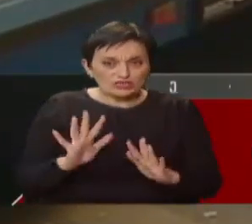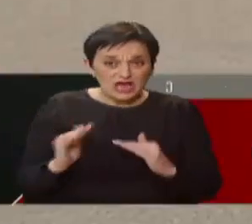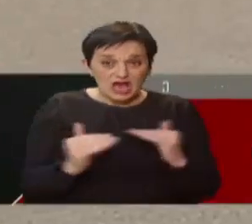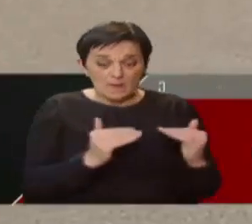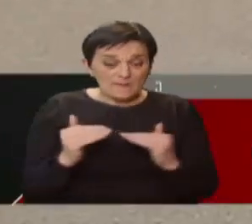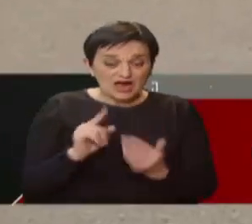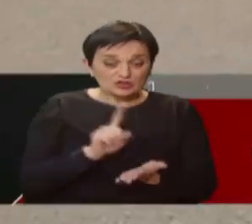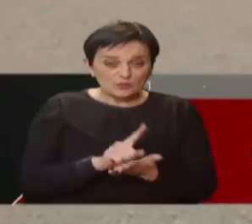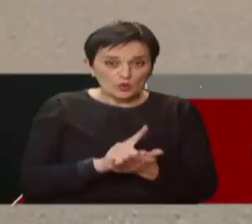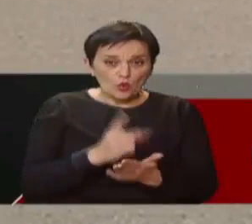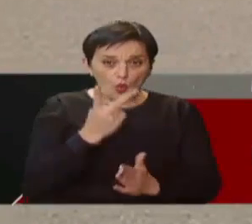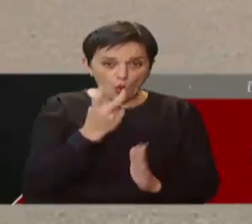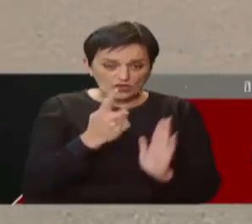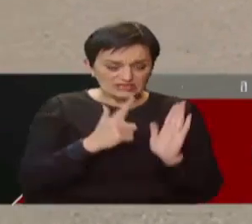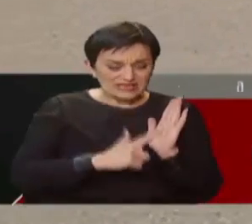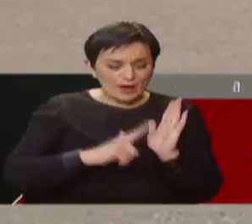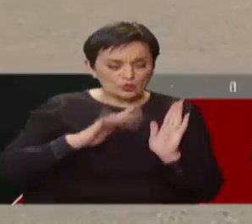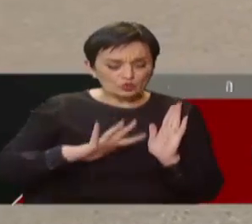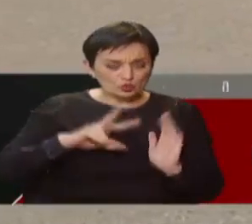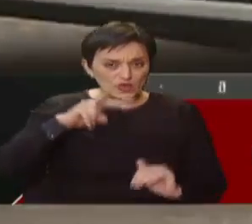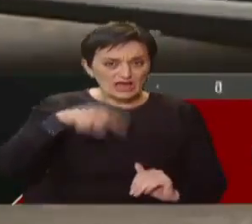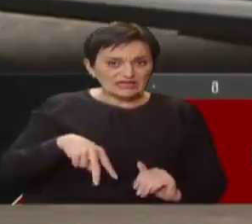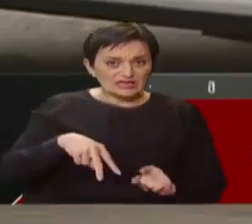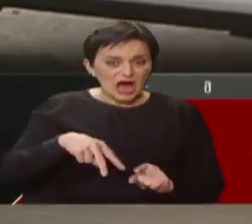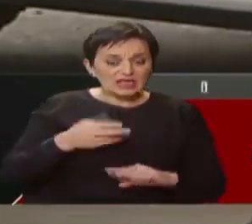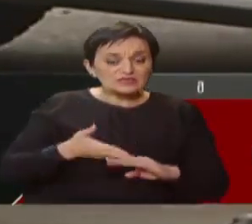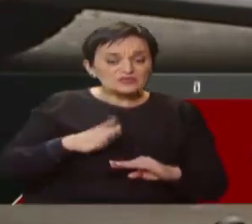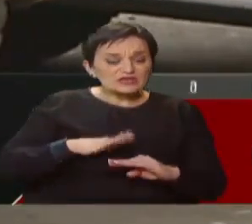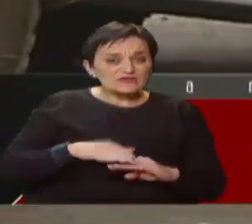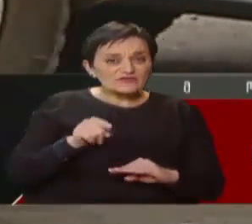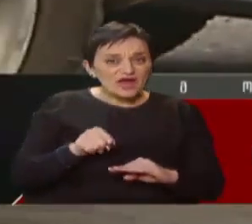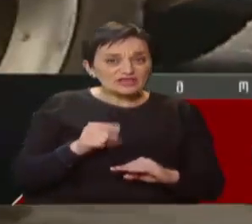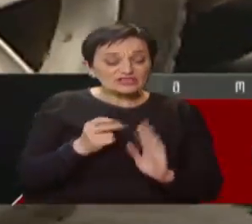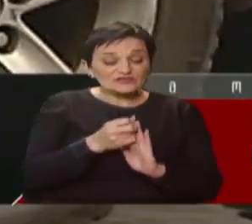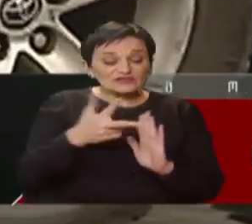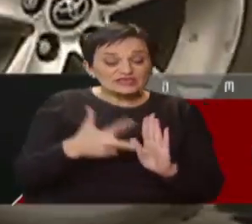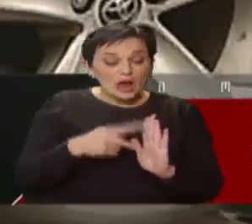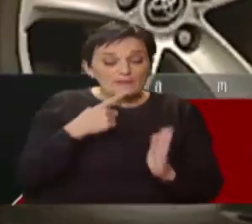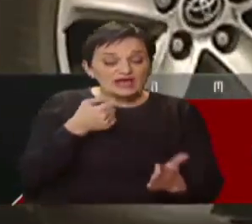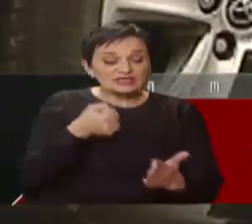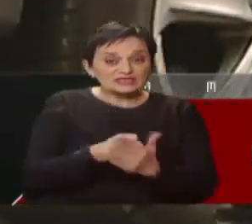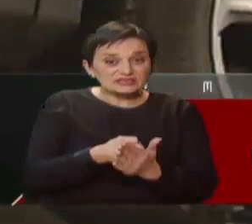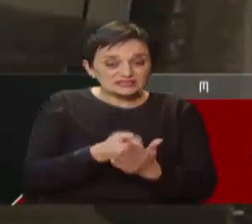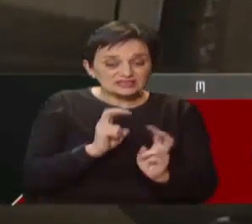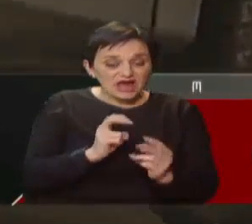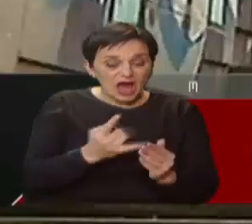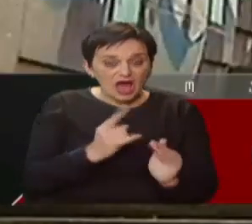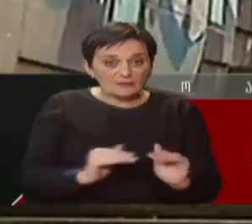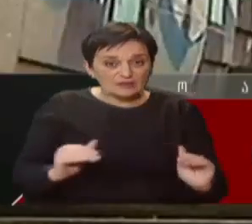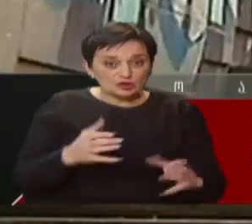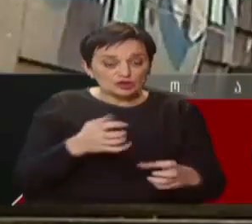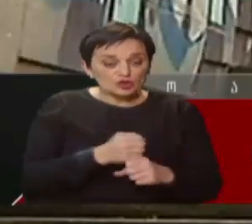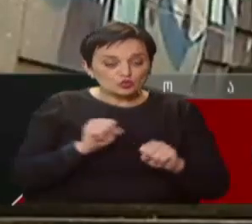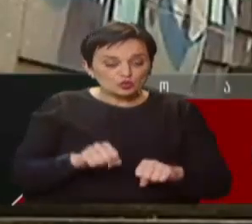Მაქსიმალური პენსია 275 ლარია და ის მკვეთრად გამოხატული და 18 წლამდე შეზღუდული შესაძლებლობის მქონე